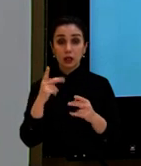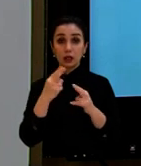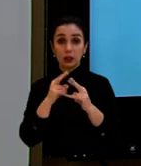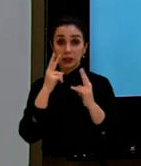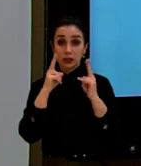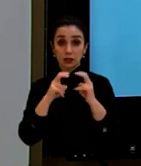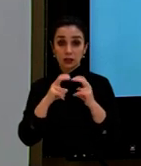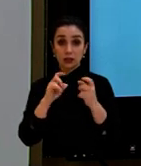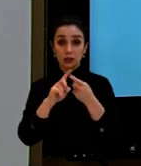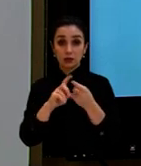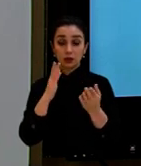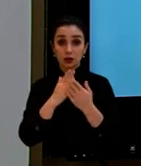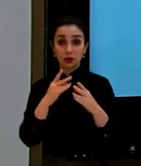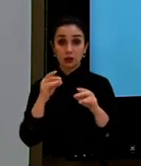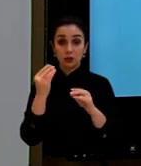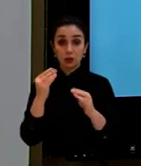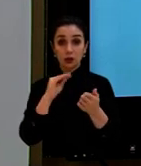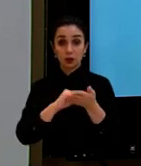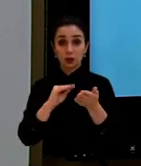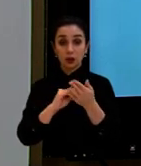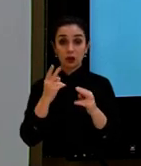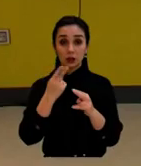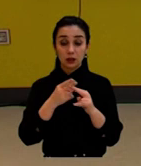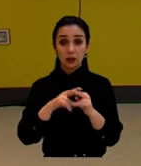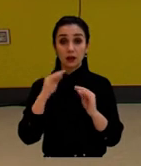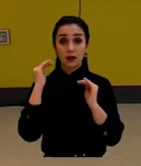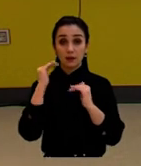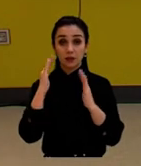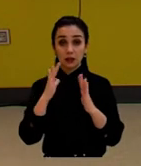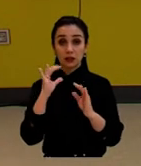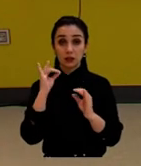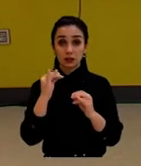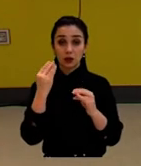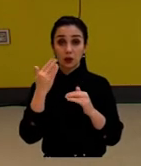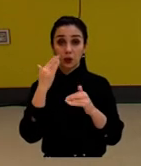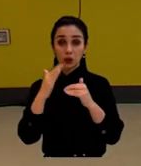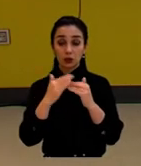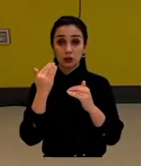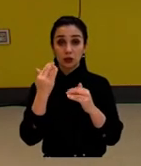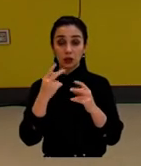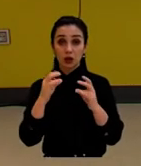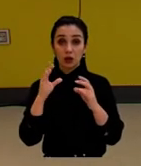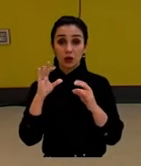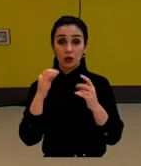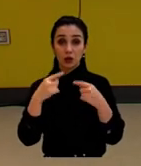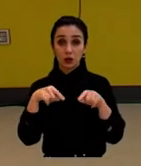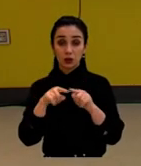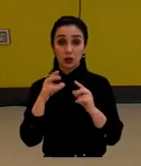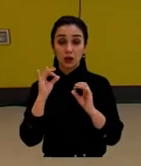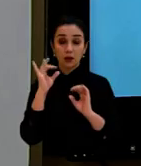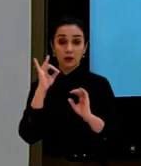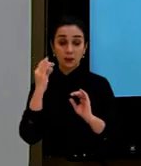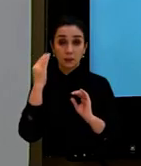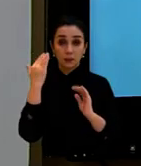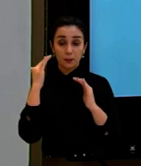Теперь рассмотрим связь между радиусами вписанной окружности в квадрат и описанной около него окружности. R –